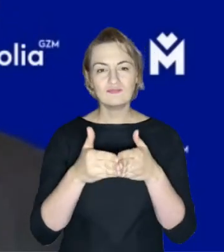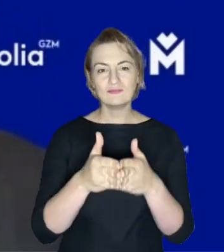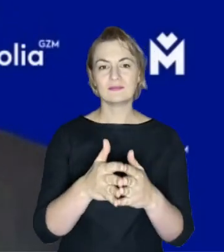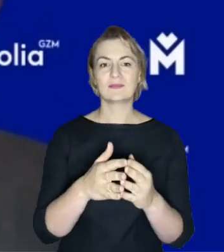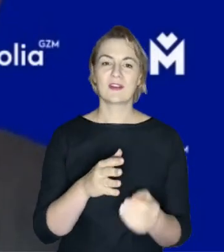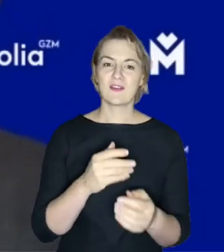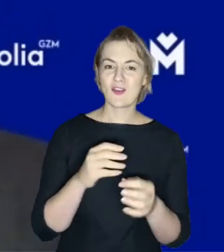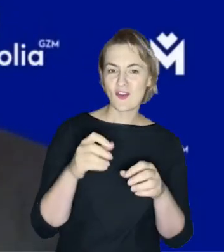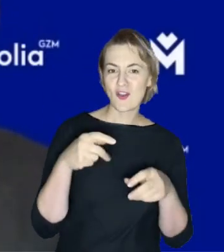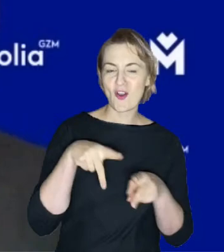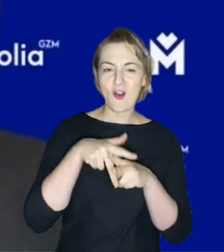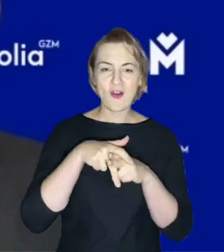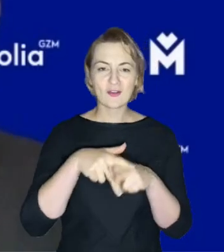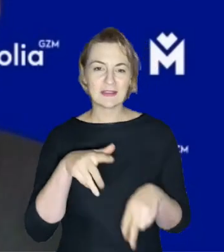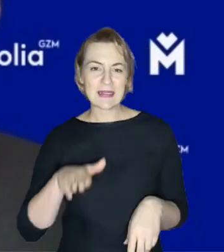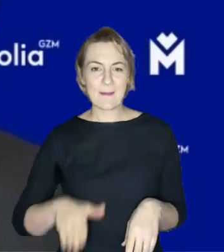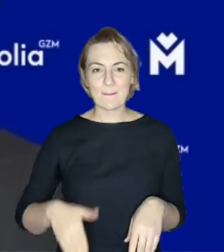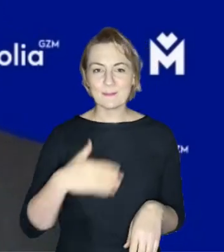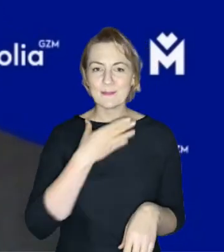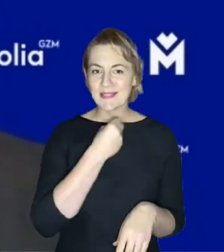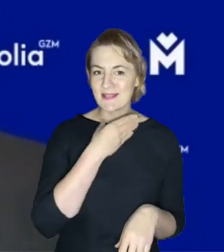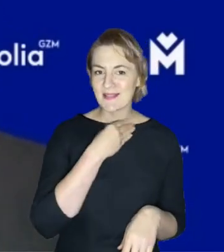koty i wielu ludzi.